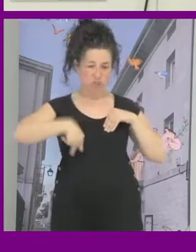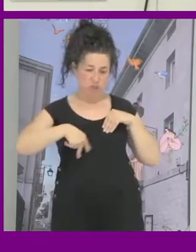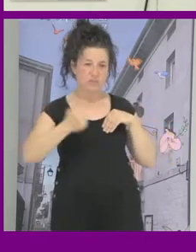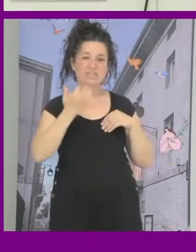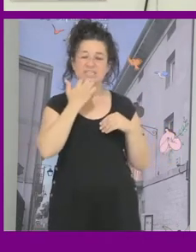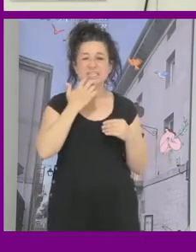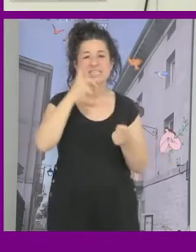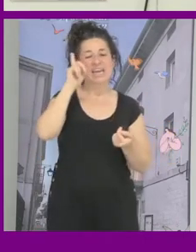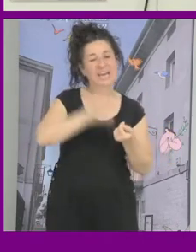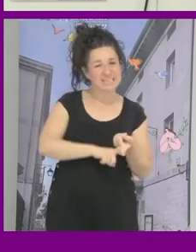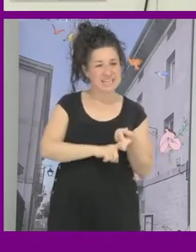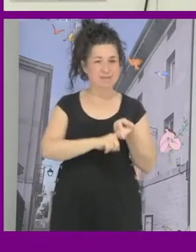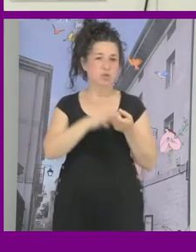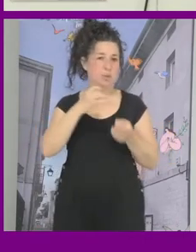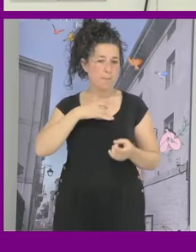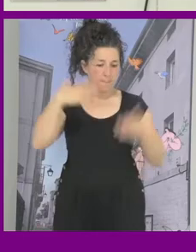bagara, hipotekak